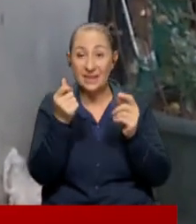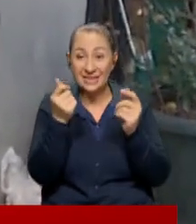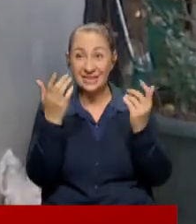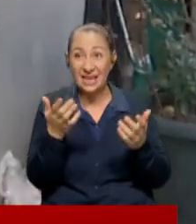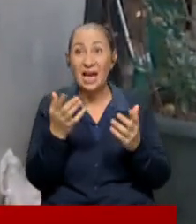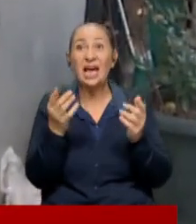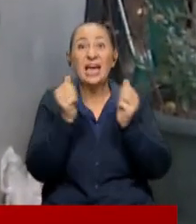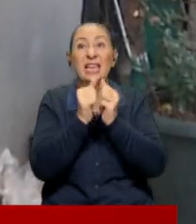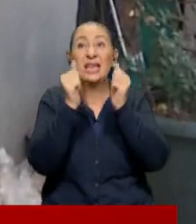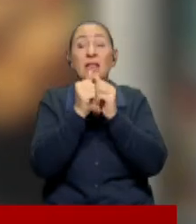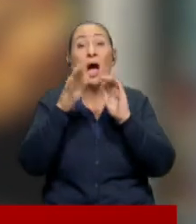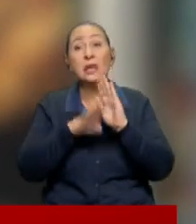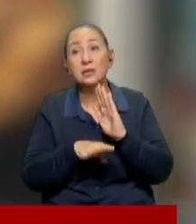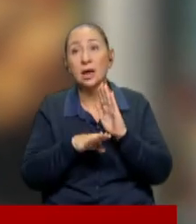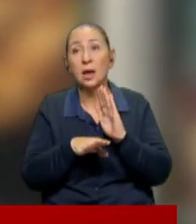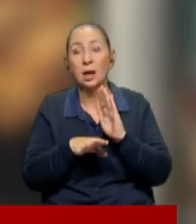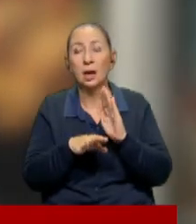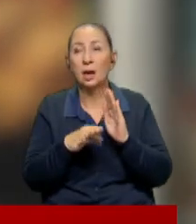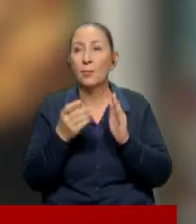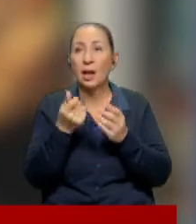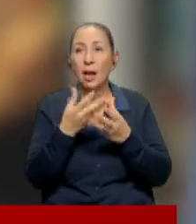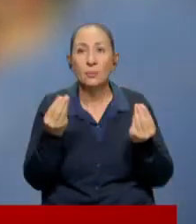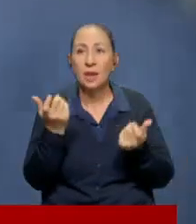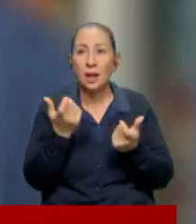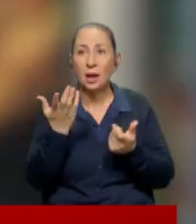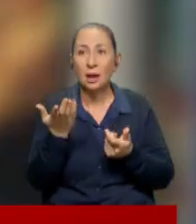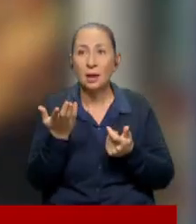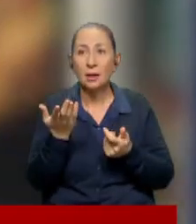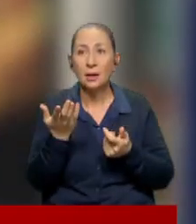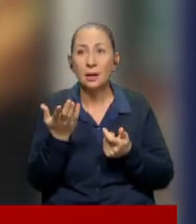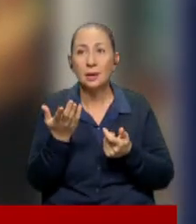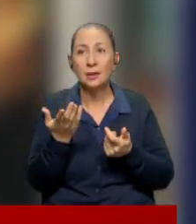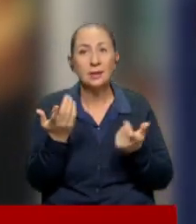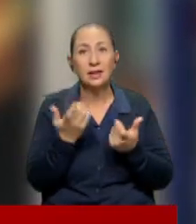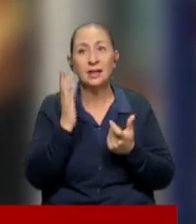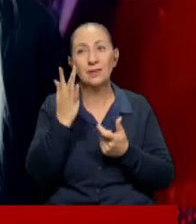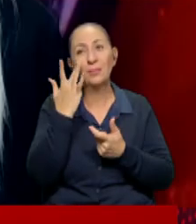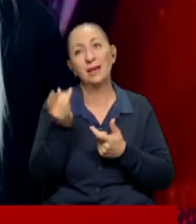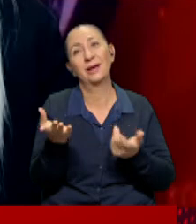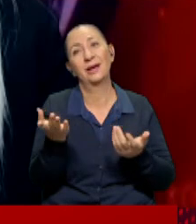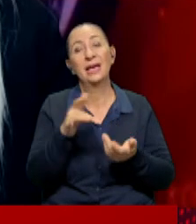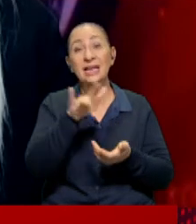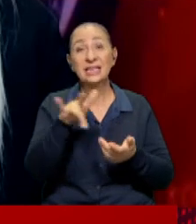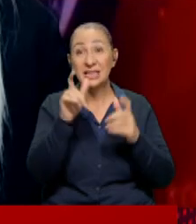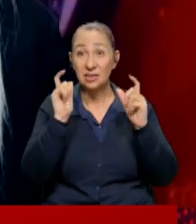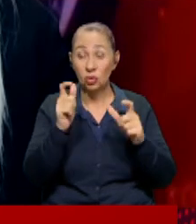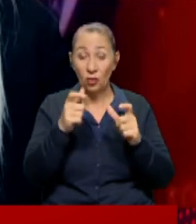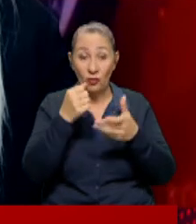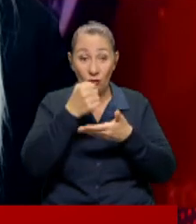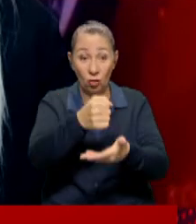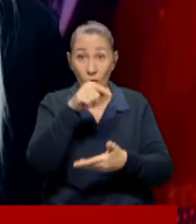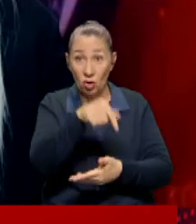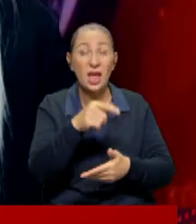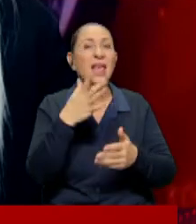da kat be kat altında. Nereye gitmiş olabilir bu paralar? Nereye gitti belli ya. İşsizlik sigortası fonunun